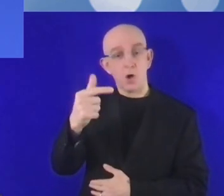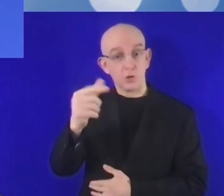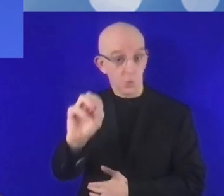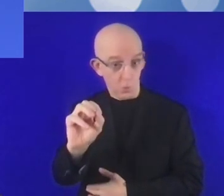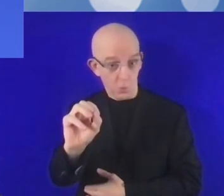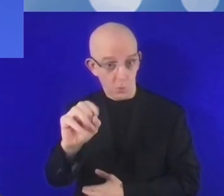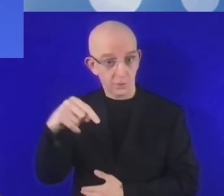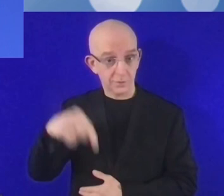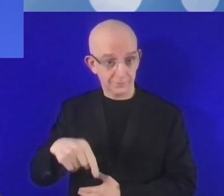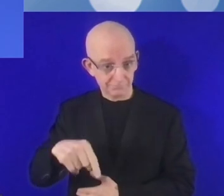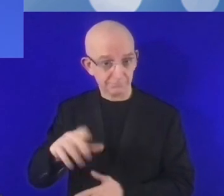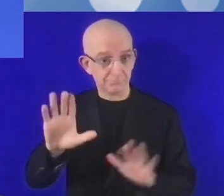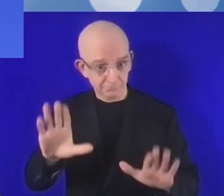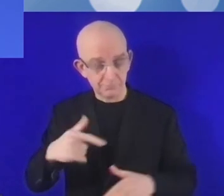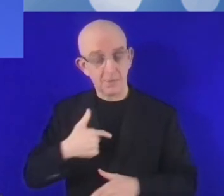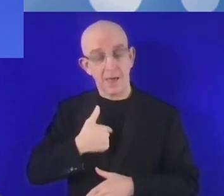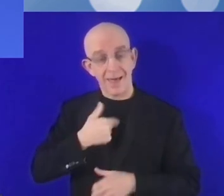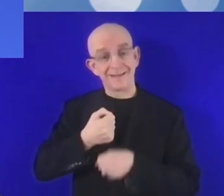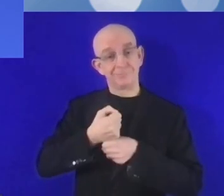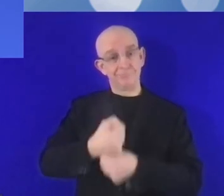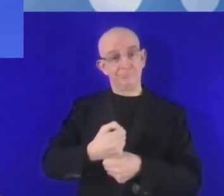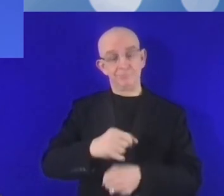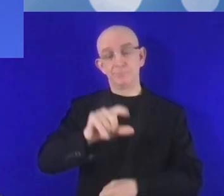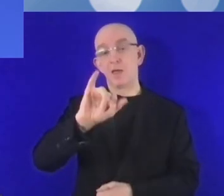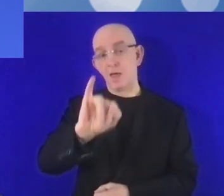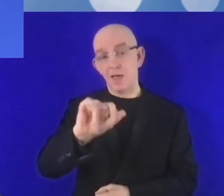我代表IGF 的